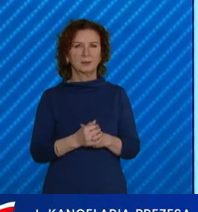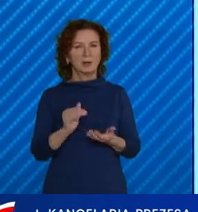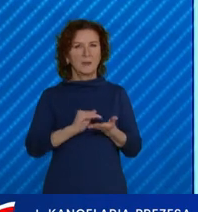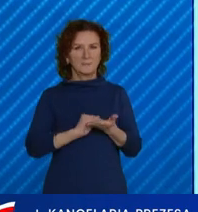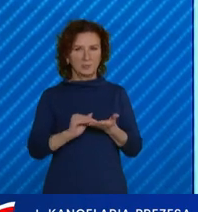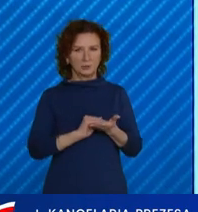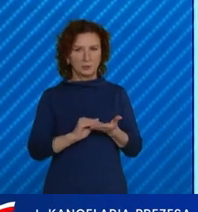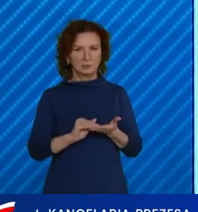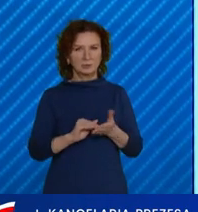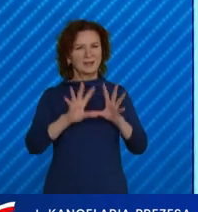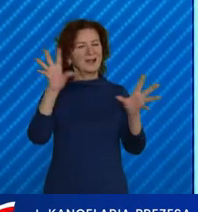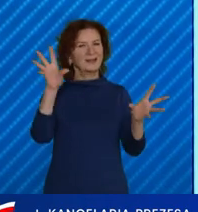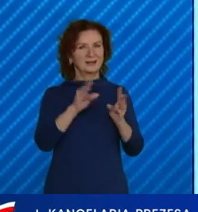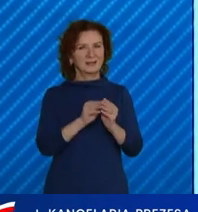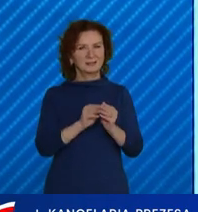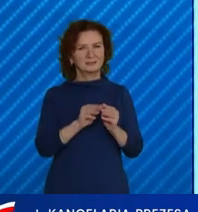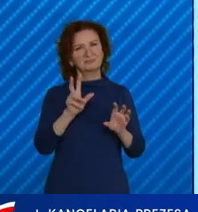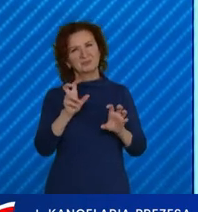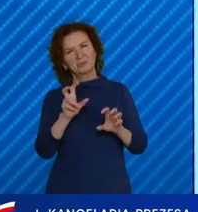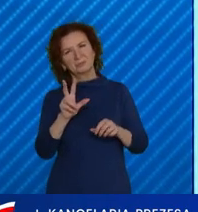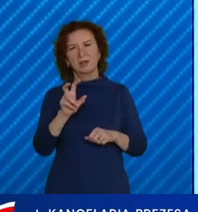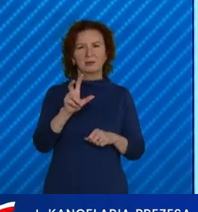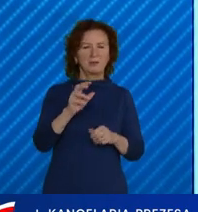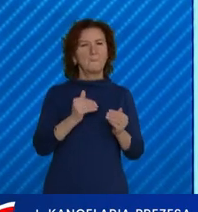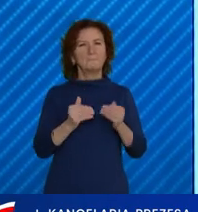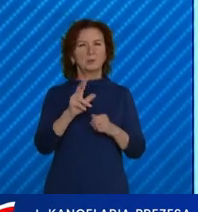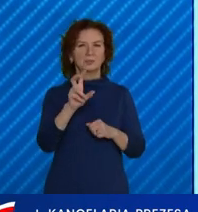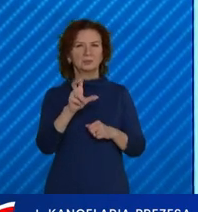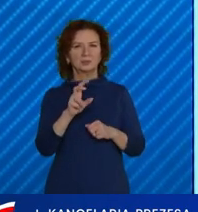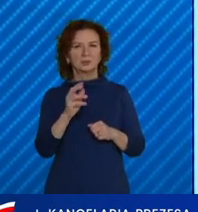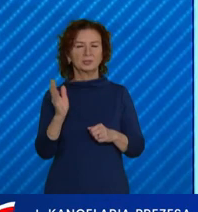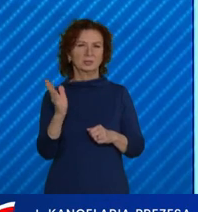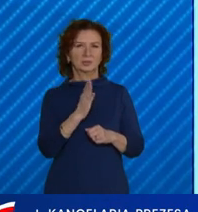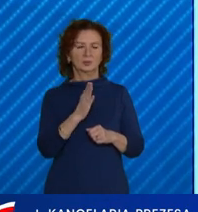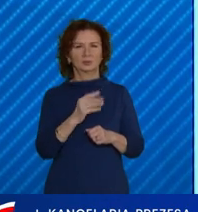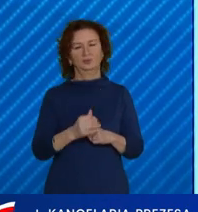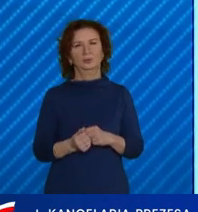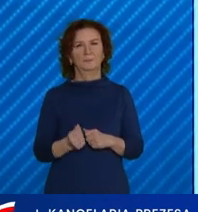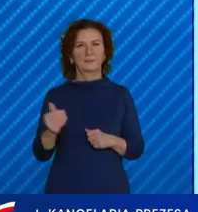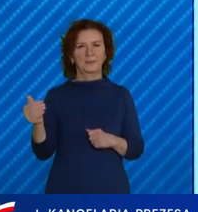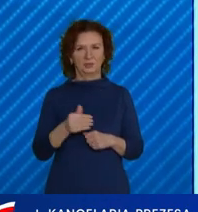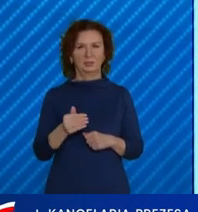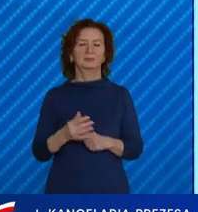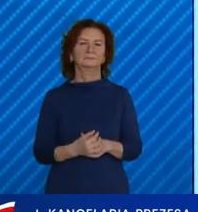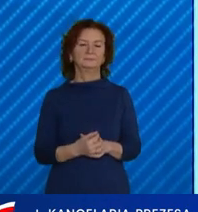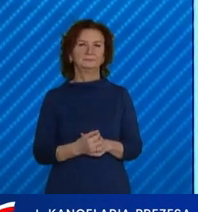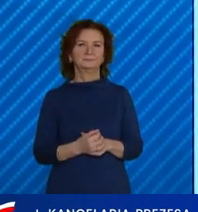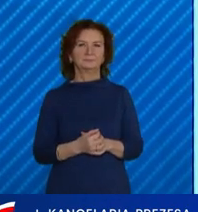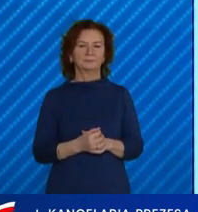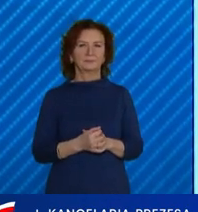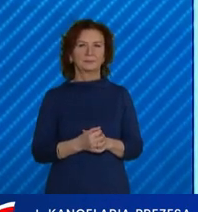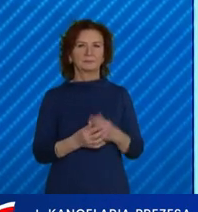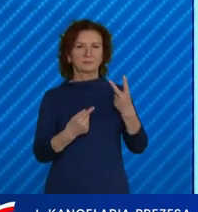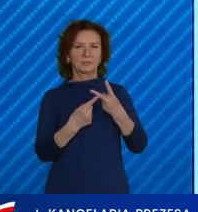miesiąca łącznie do Polski dotrze 300 kilkadziesiąt tysięcy sztuk tej szczepionki. Dziękuję. Redaktor Patryk Tymiński, Telewizja